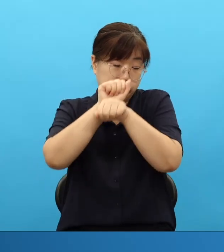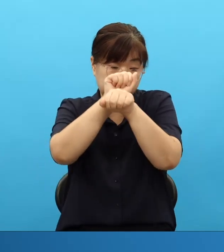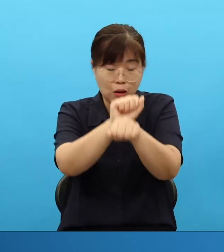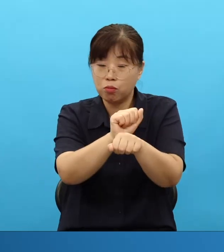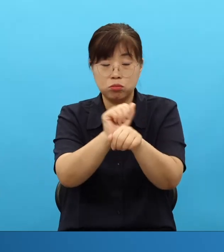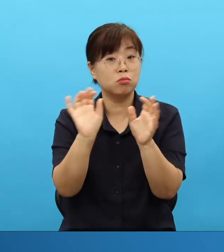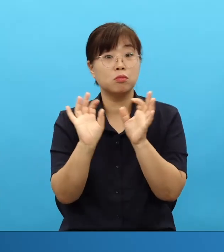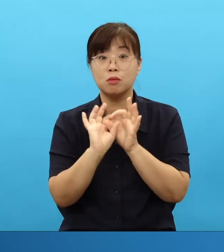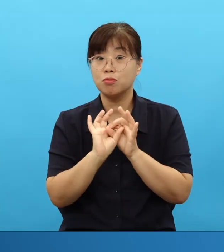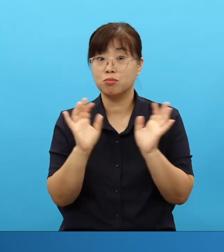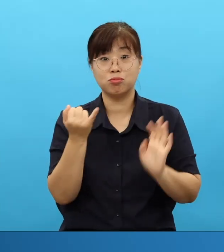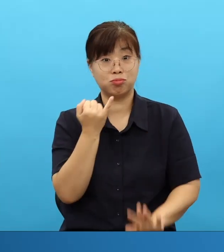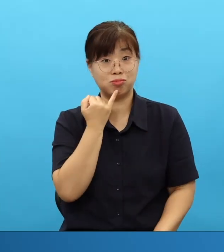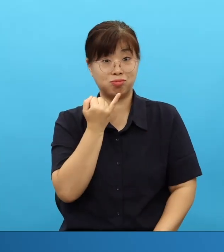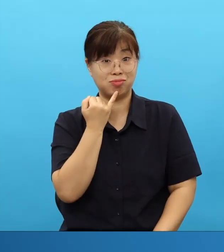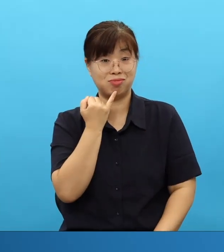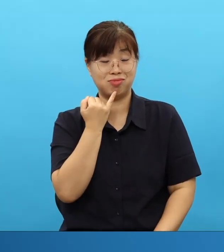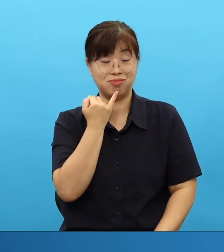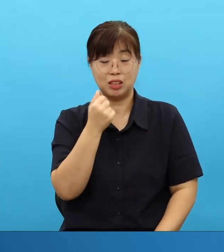갔습니다